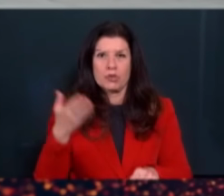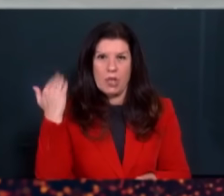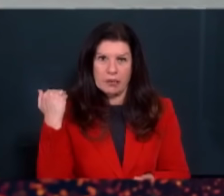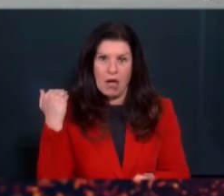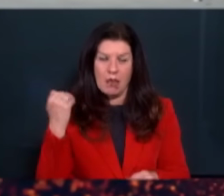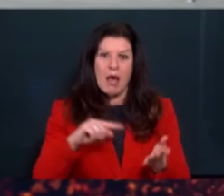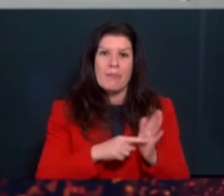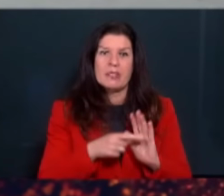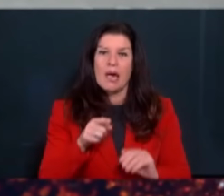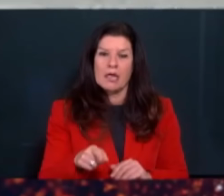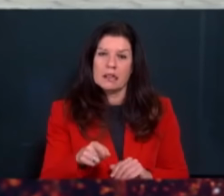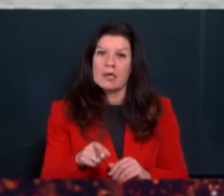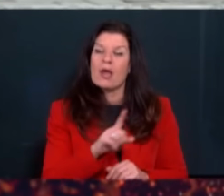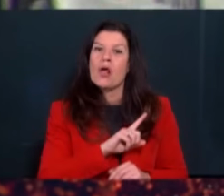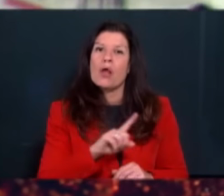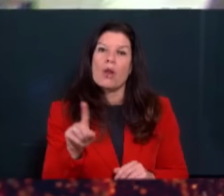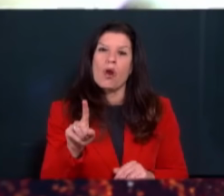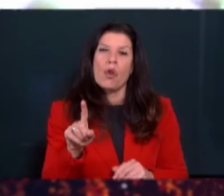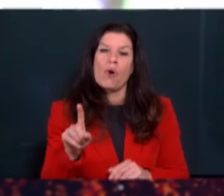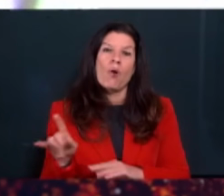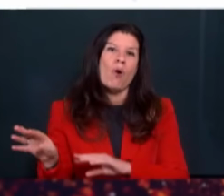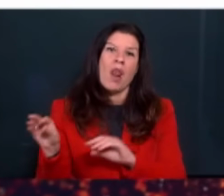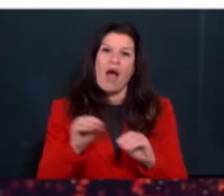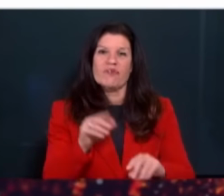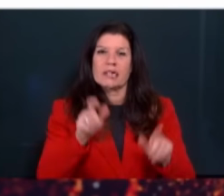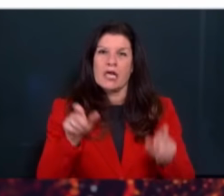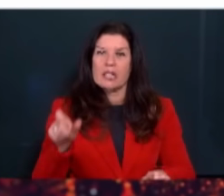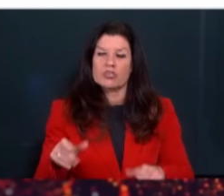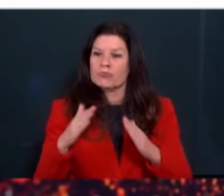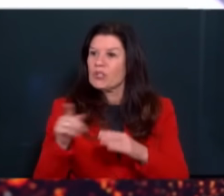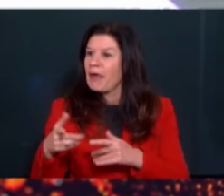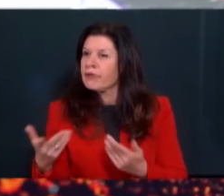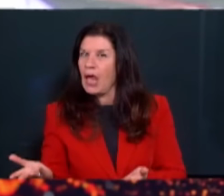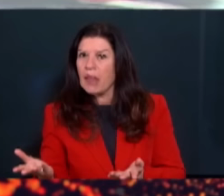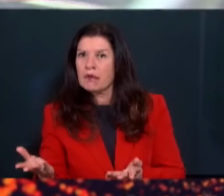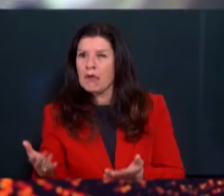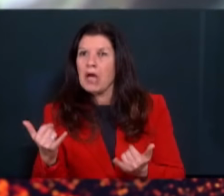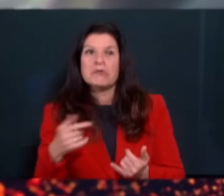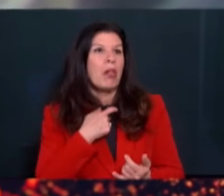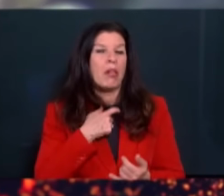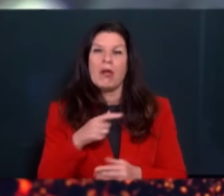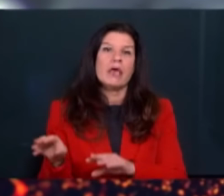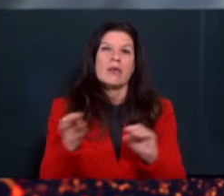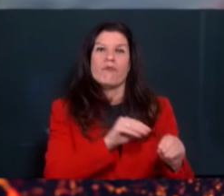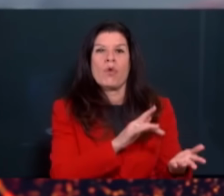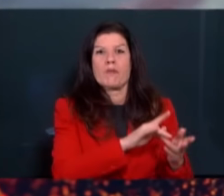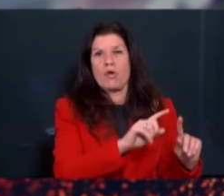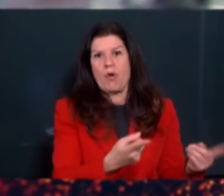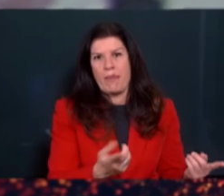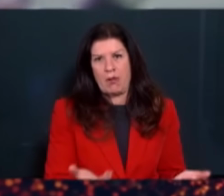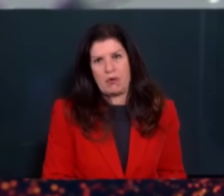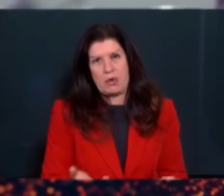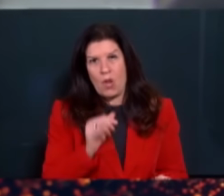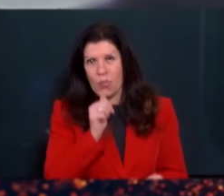היא לא להעביר את החסרי בית מהשכונה הזאת לעתיקווה, או לקירת שלום, או ליפו. המטרה שלנו